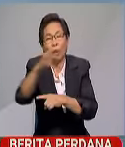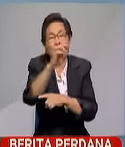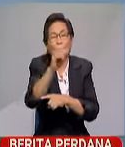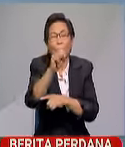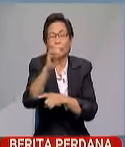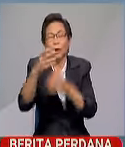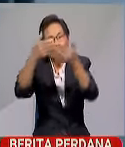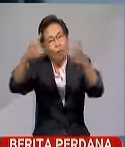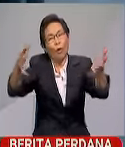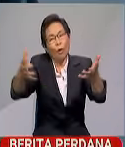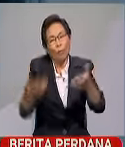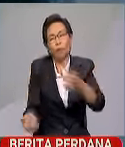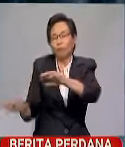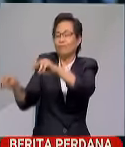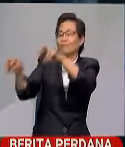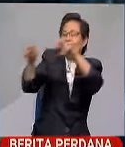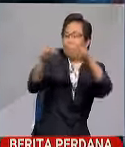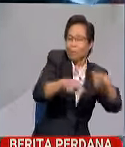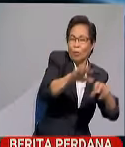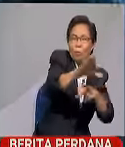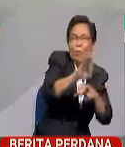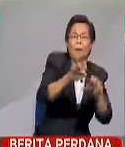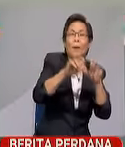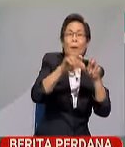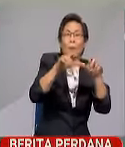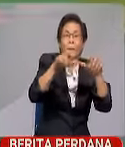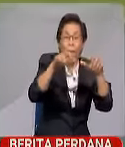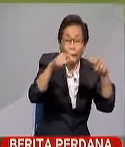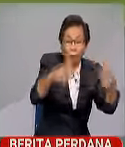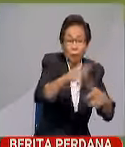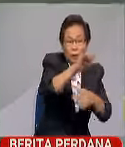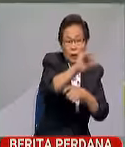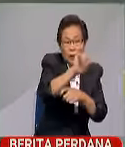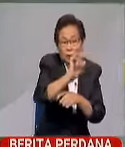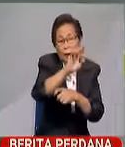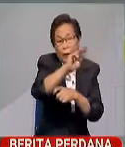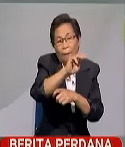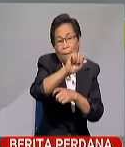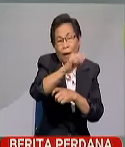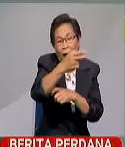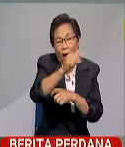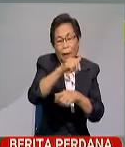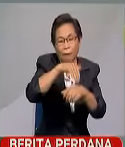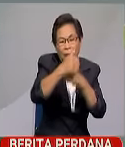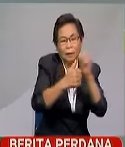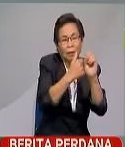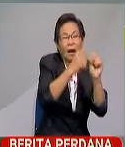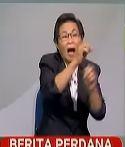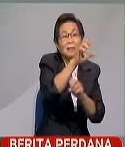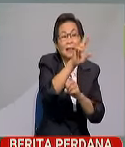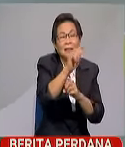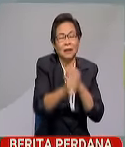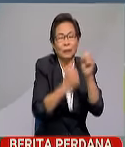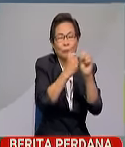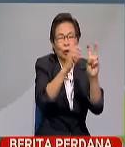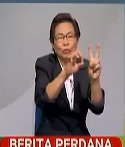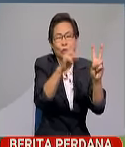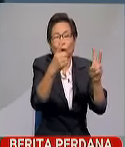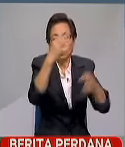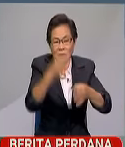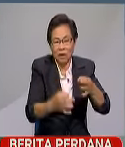terbuka mahu berhijrah dan memilih pasukan satelit Yamaha Petronas SRT pada tahun 2021 jika pasukan